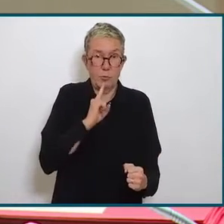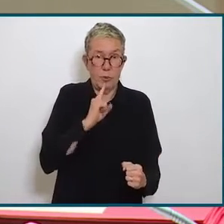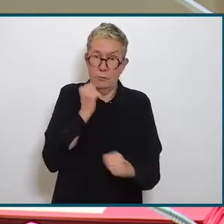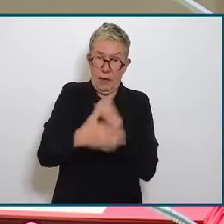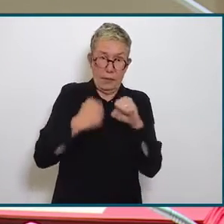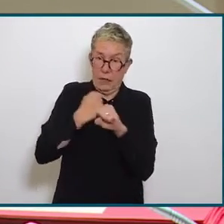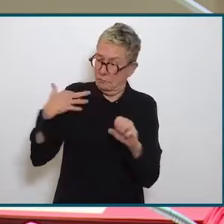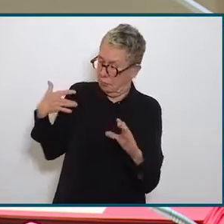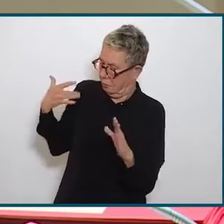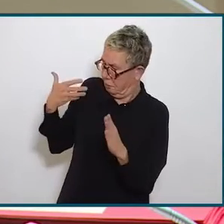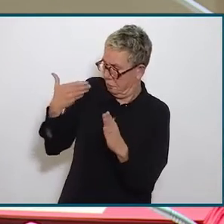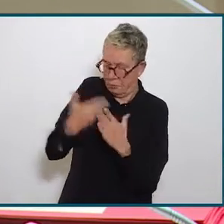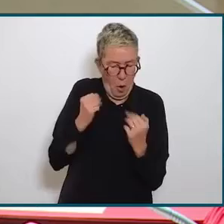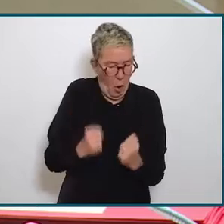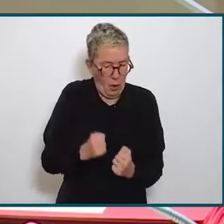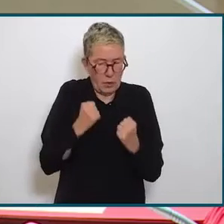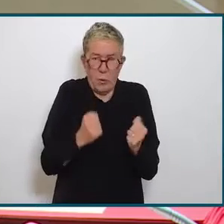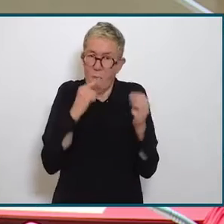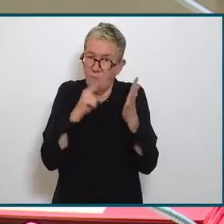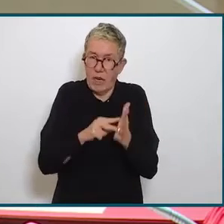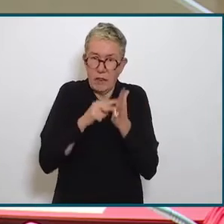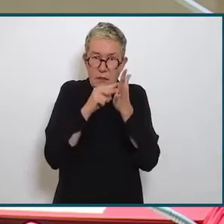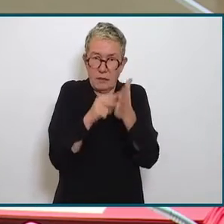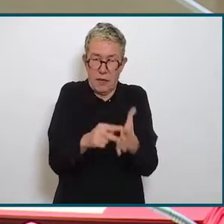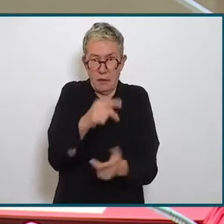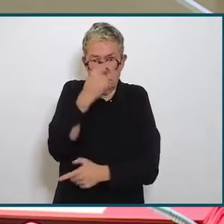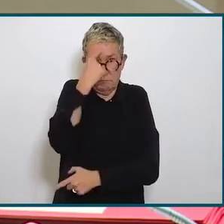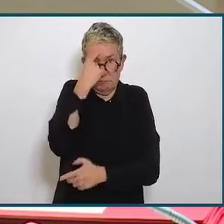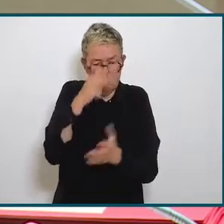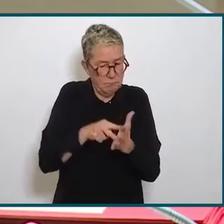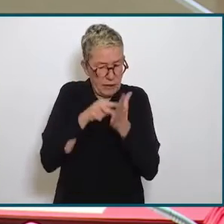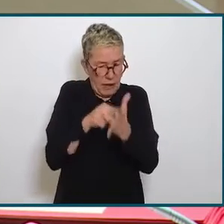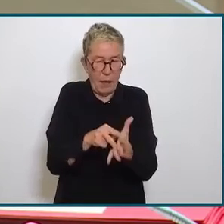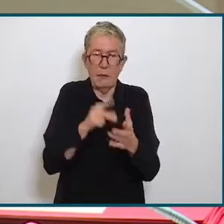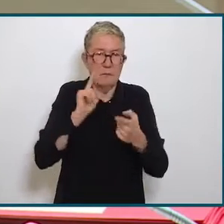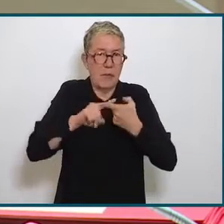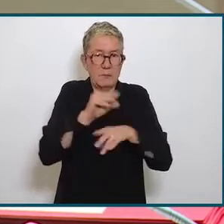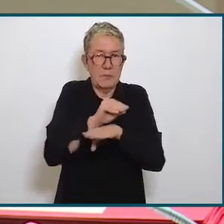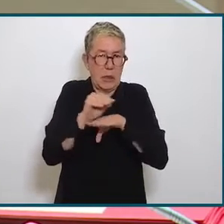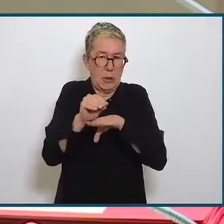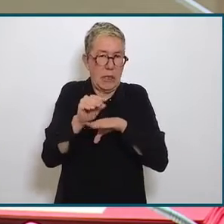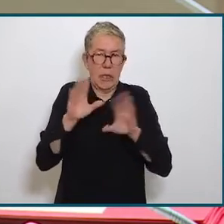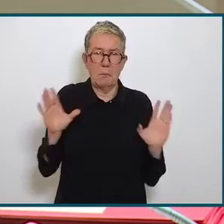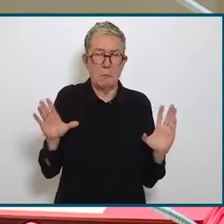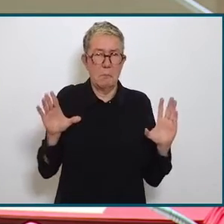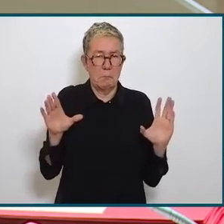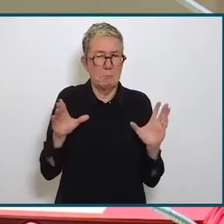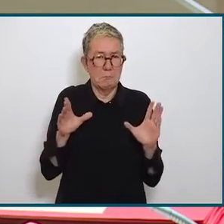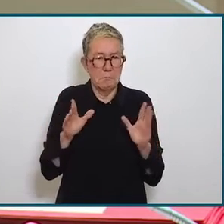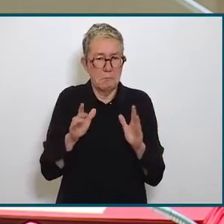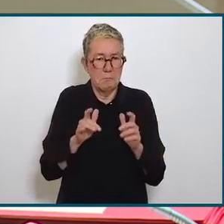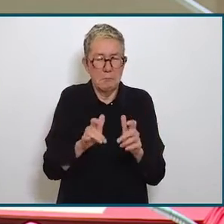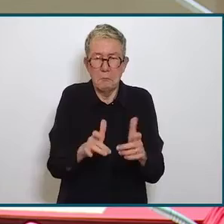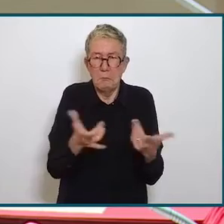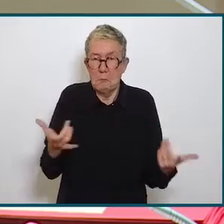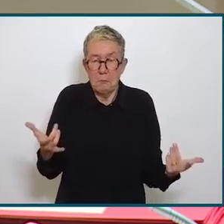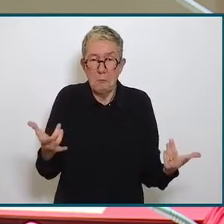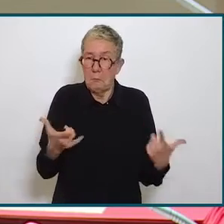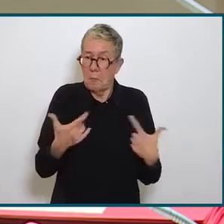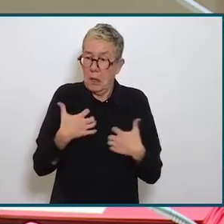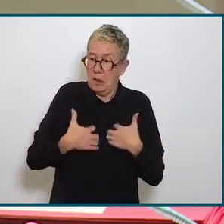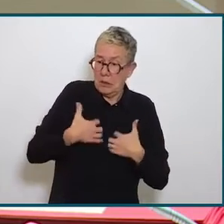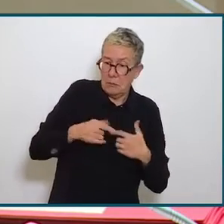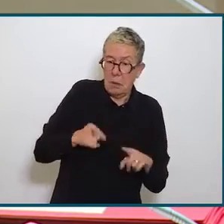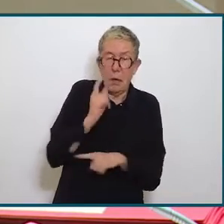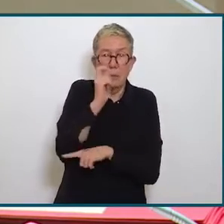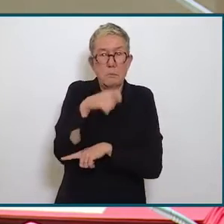années et sont surtout fidèles à notre vision de gauche du sujet de la sécurité, et par conséquent, il n'y a pas lieu d'avoir la moindre hésitation à